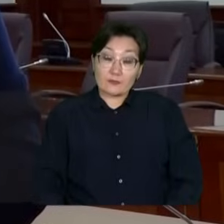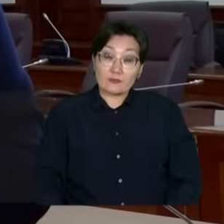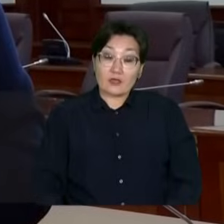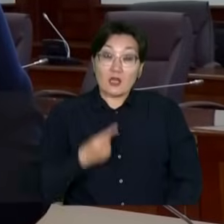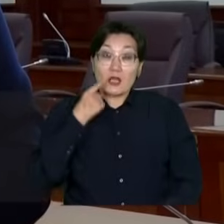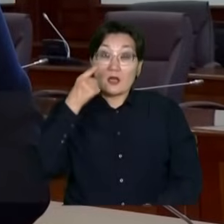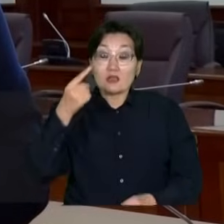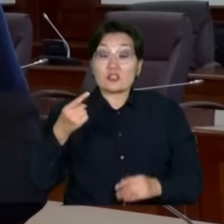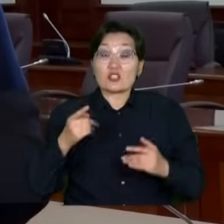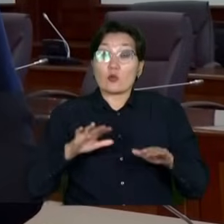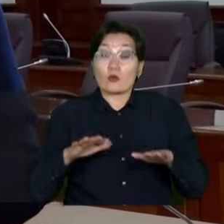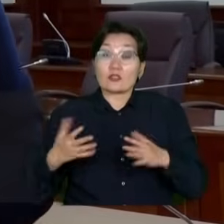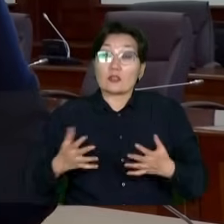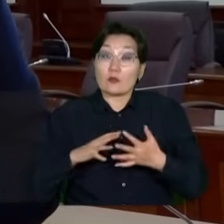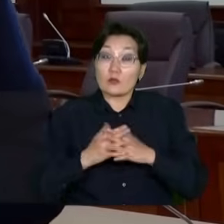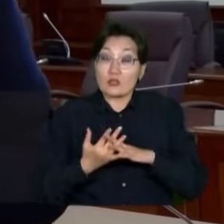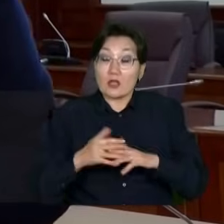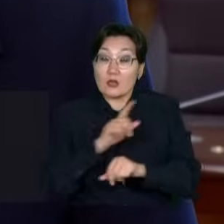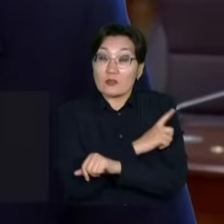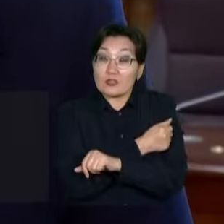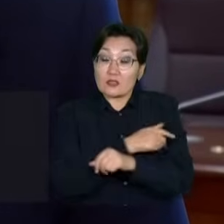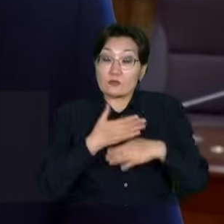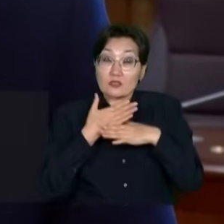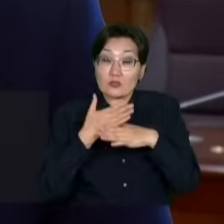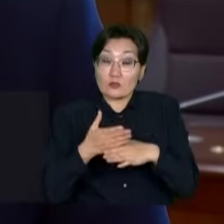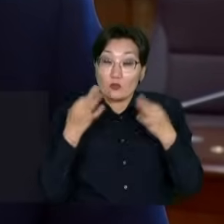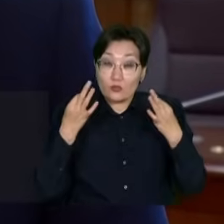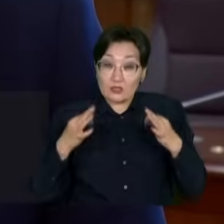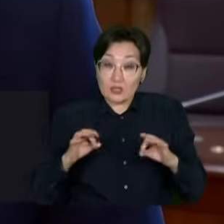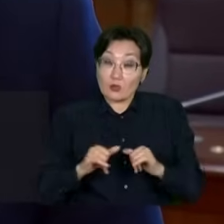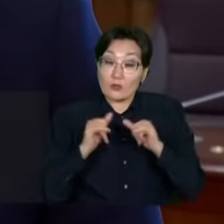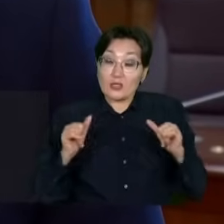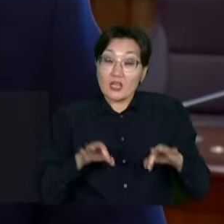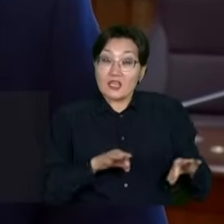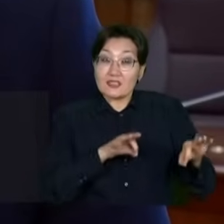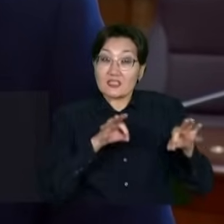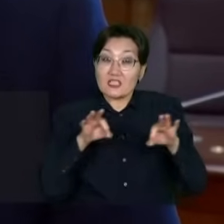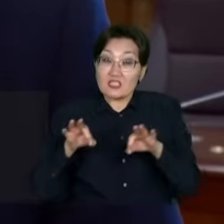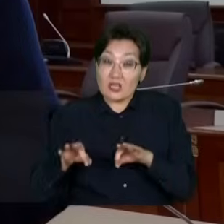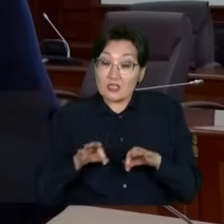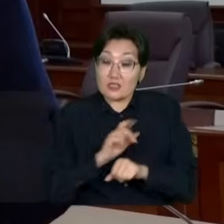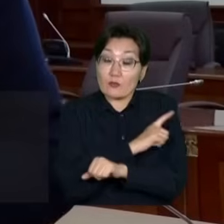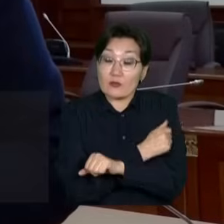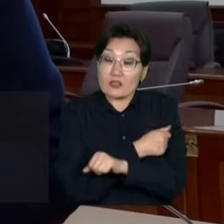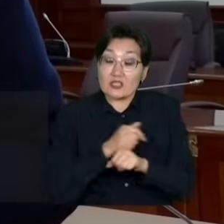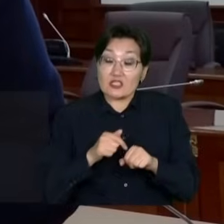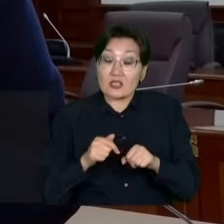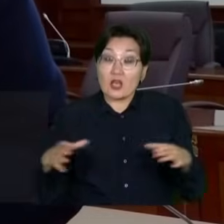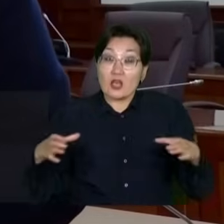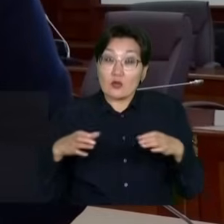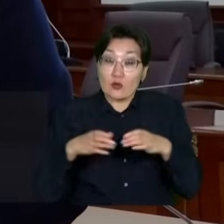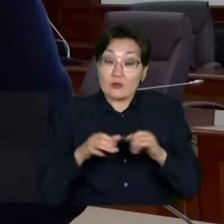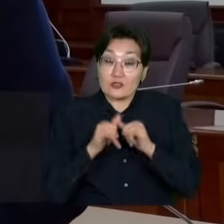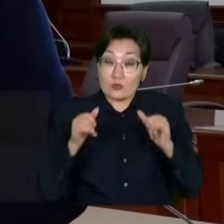тұратын ауылдарға медициналық көмекті қолжетімділігін арттыру үшін транспорттық медицина дамуда